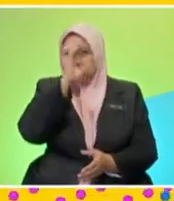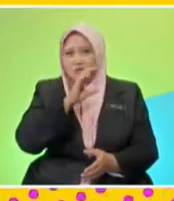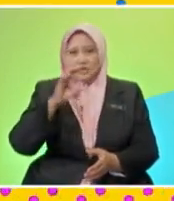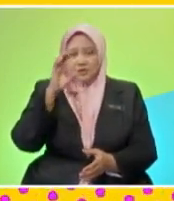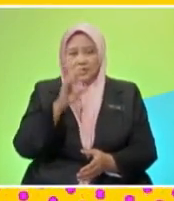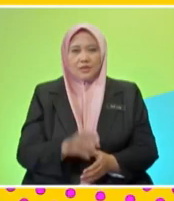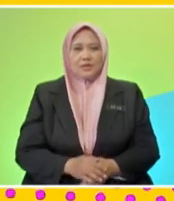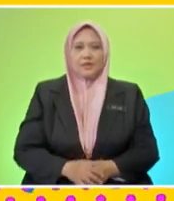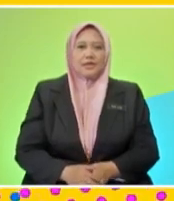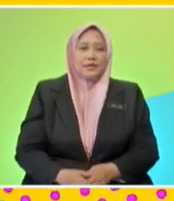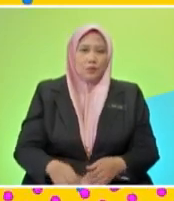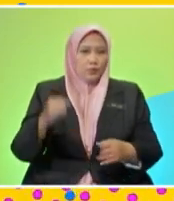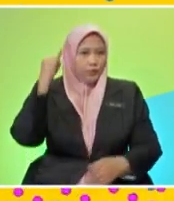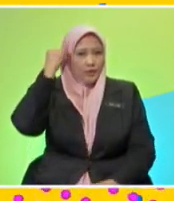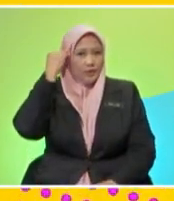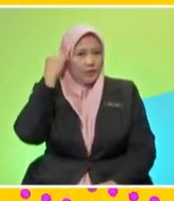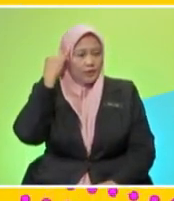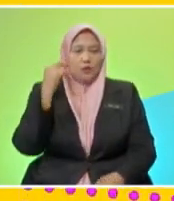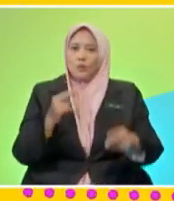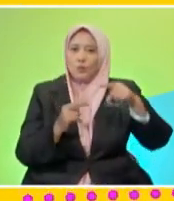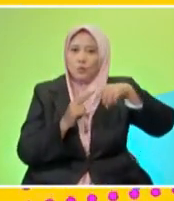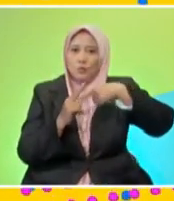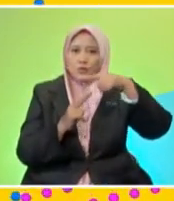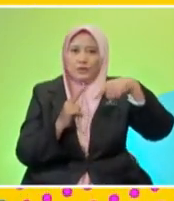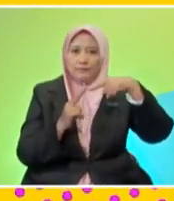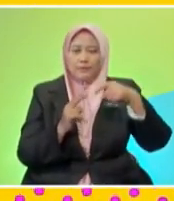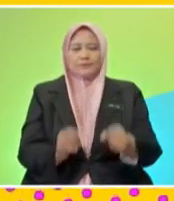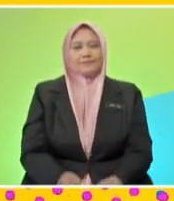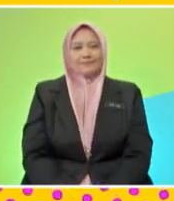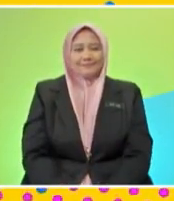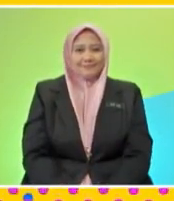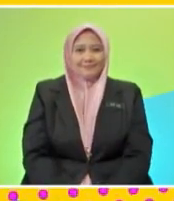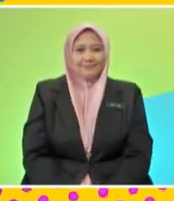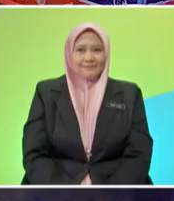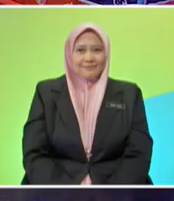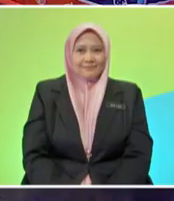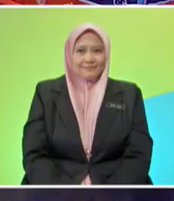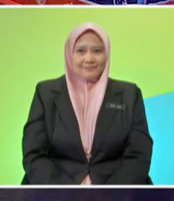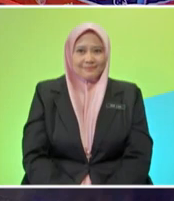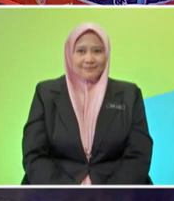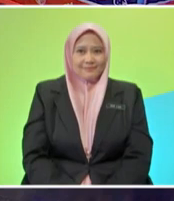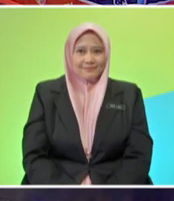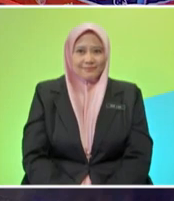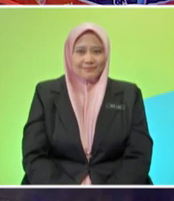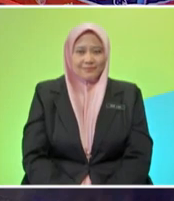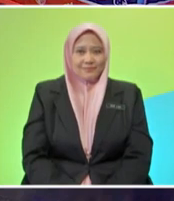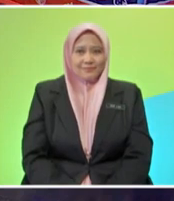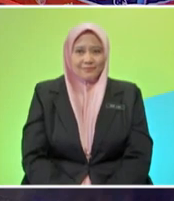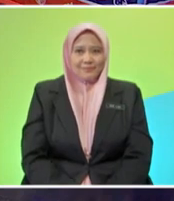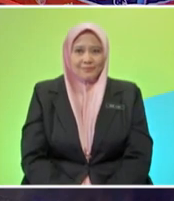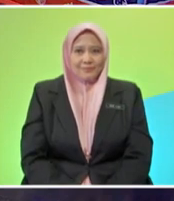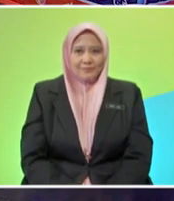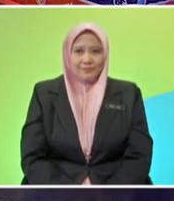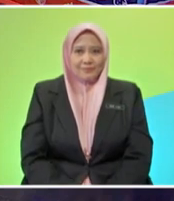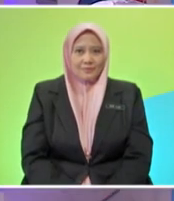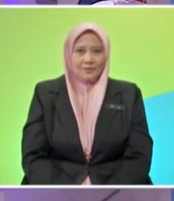murid-murid? Sedia, murid-murid? Ya, semua dah angguk, cikgu. Baik, kita nak cari. Untuk perenggan